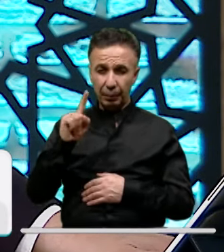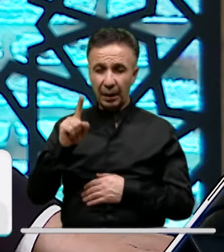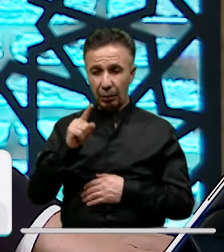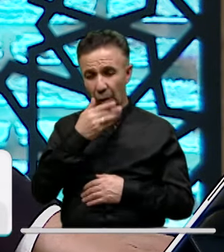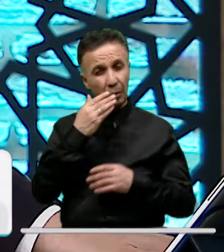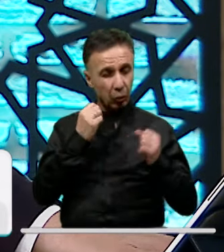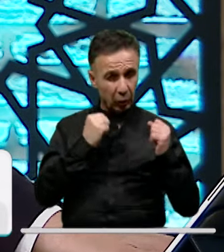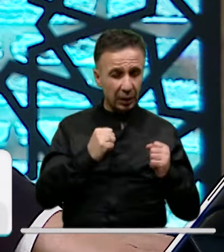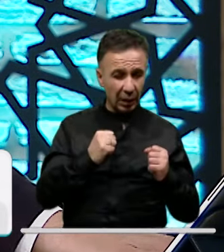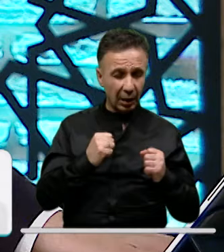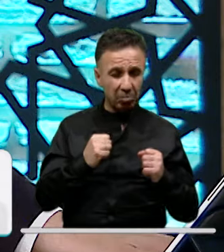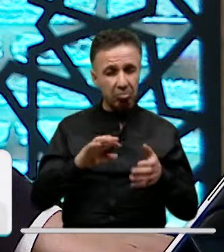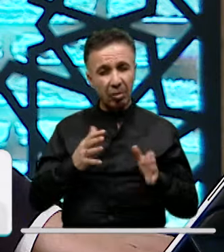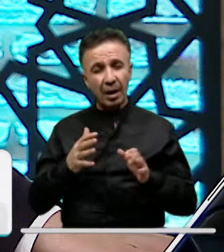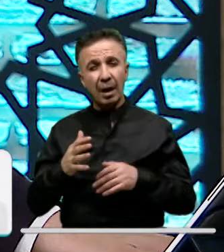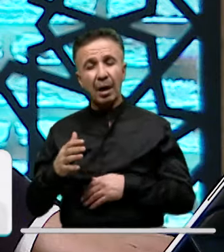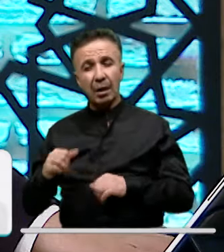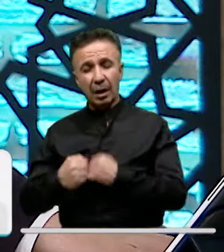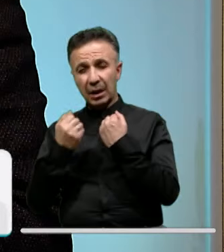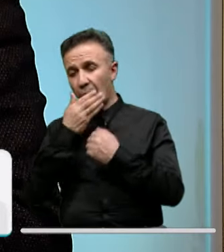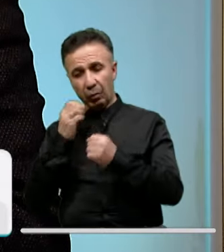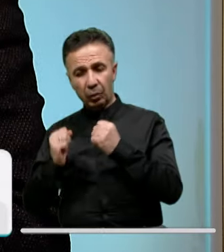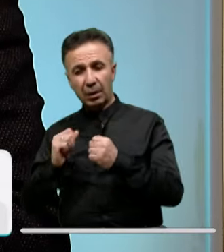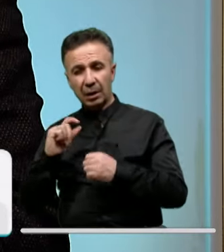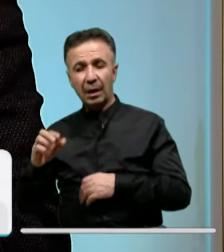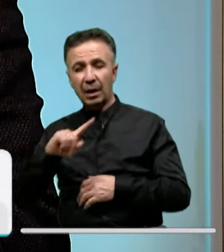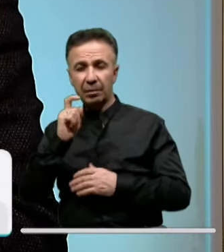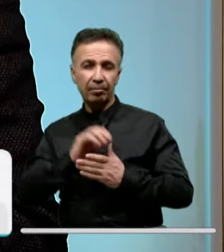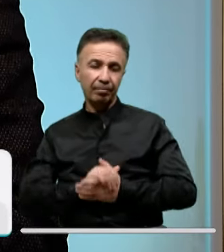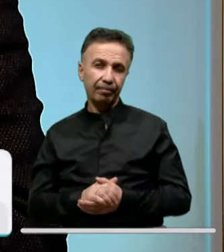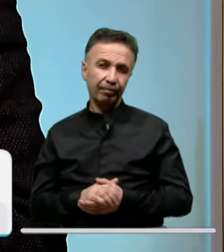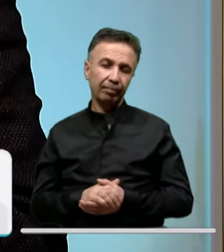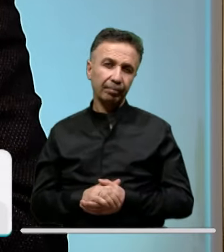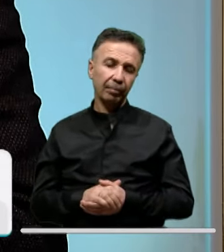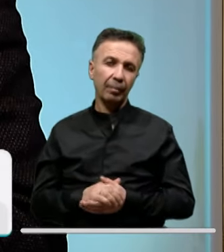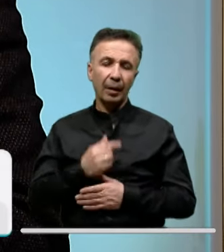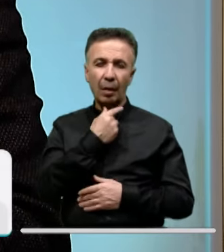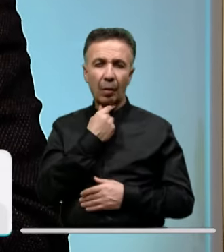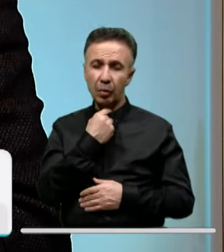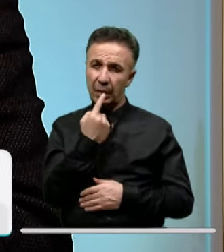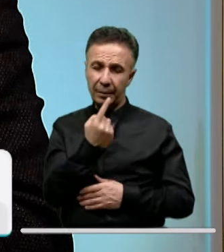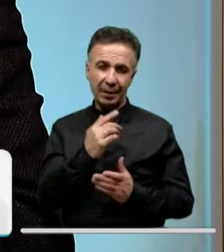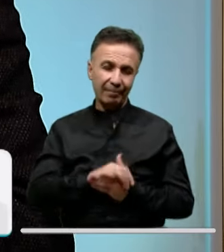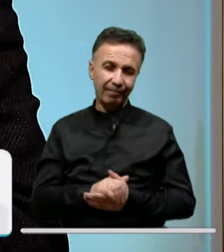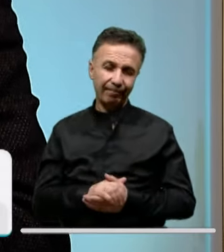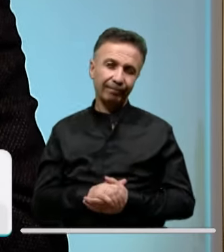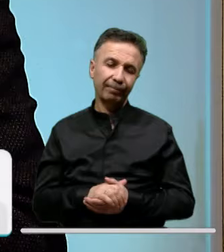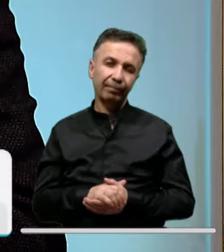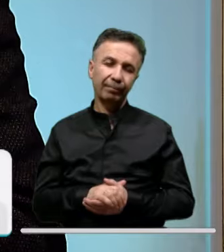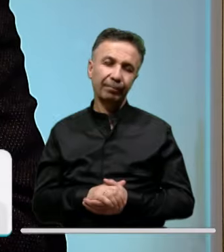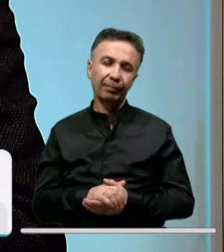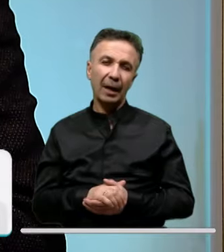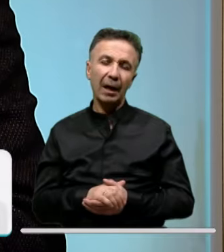Bu güne gün kaza mı olur yoksa kefaret mi gerekir? İşte bu biraz önce bahsettiğim tam oran mazeretlerden Bir tanesi. Veya birisidir. Yani فَمَنْ كَانَ